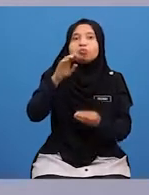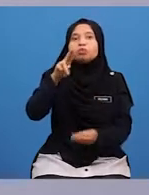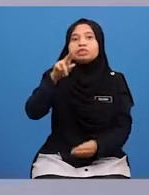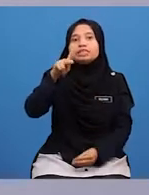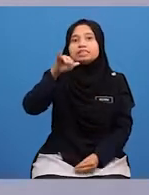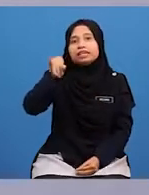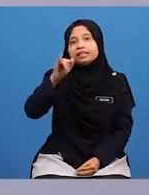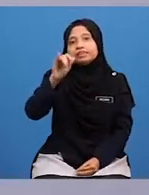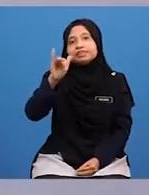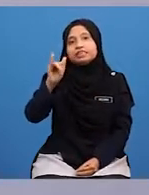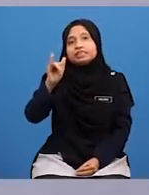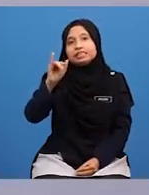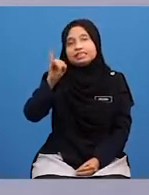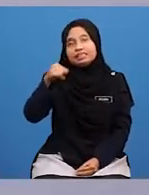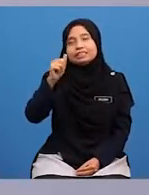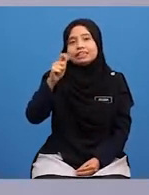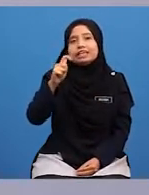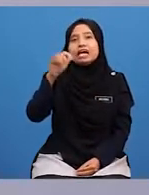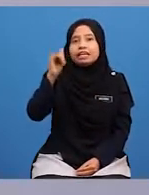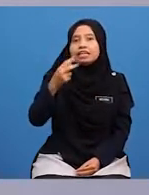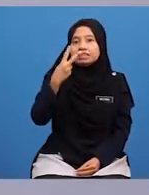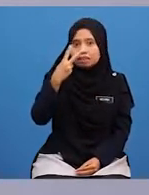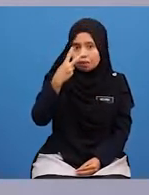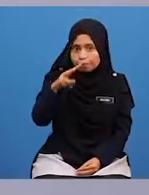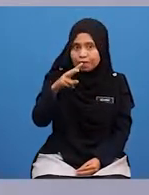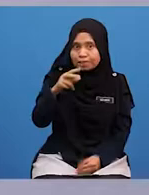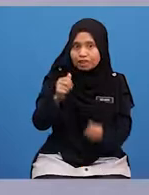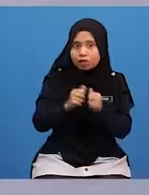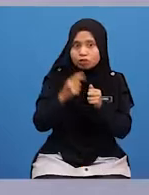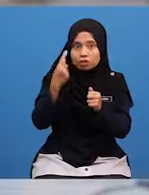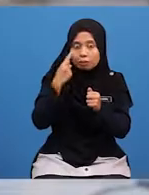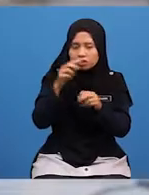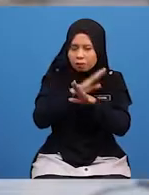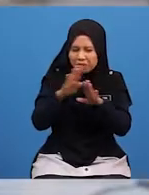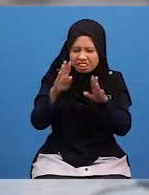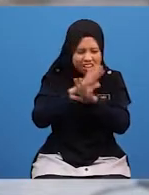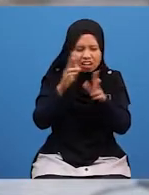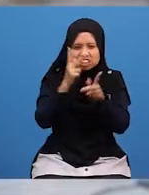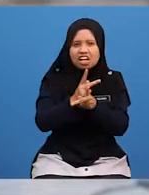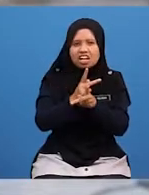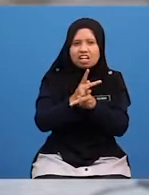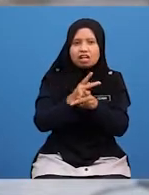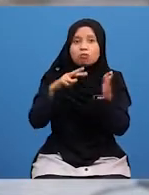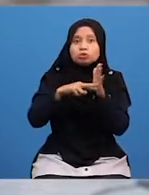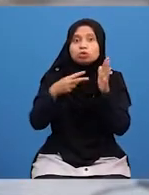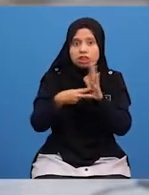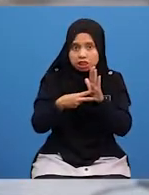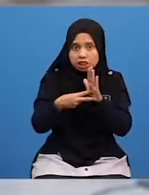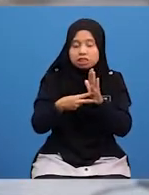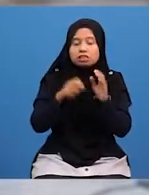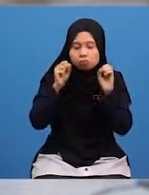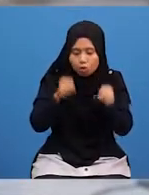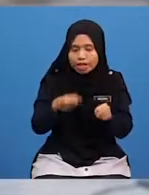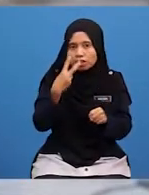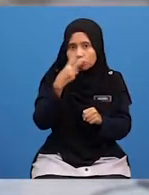dikesan dengan panca indera tetapi tidak berkekalan. Maksudnya, mukjizat ini boleh